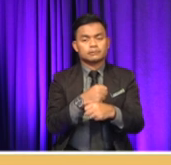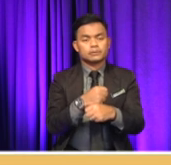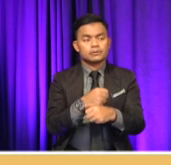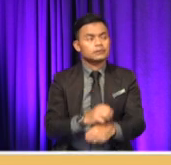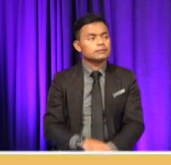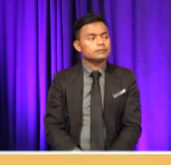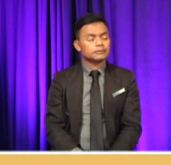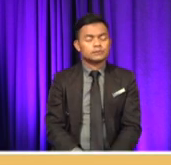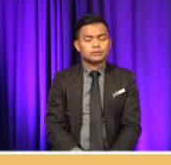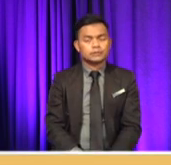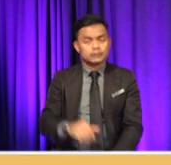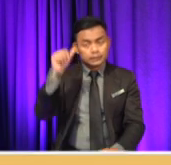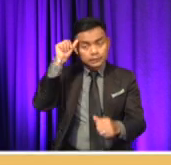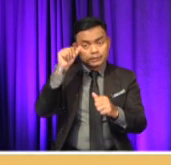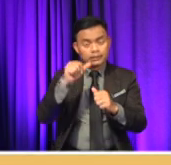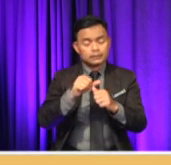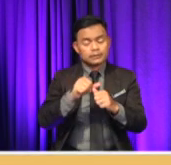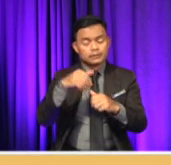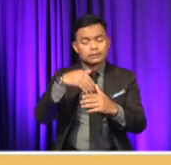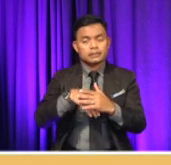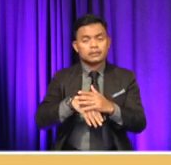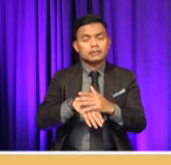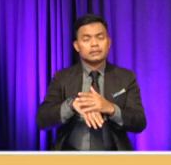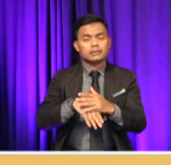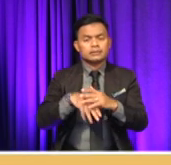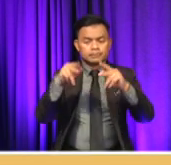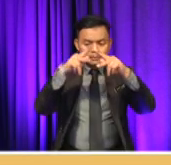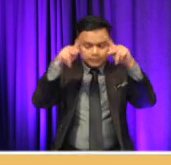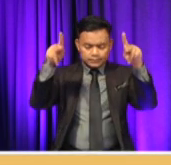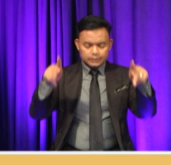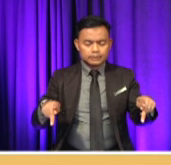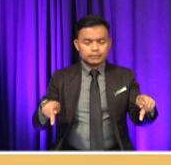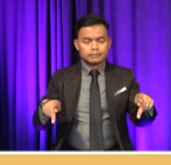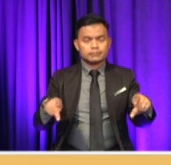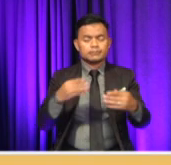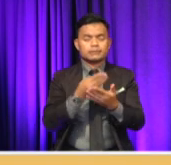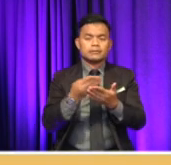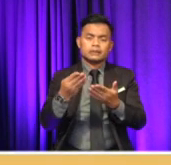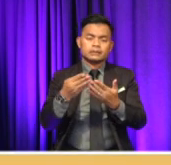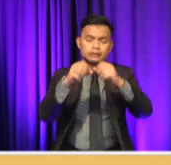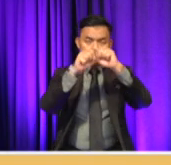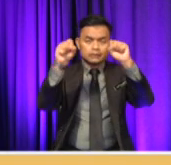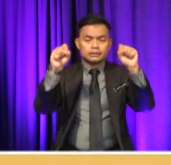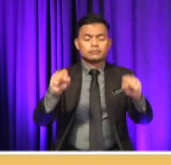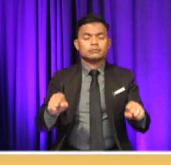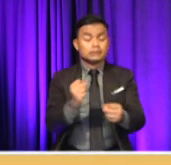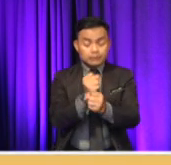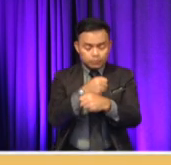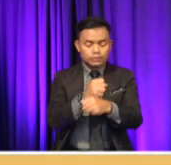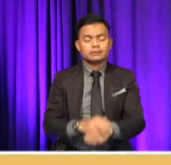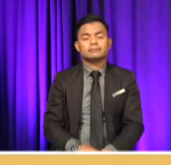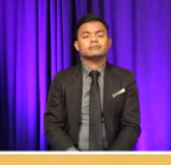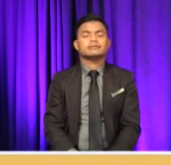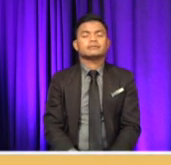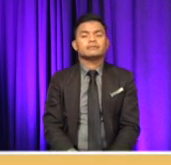murid-muridnya Pak dalam periksa biasanya dibagikan simbol Oke simbolnya itu pemahaman empat Oke